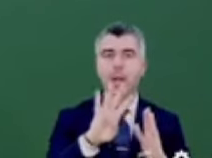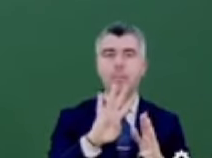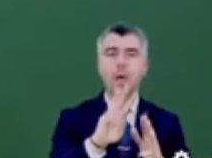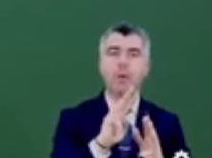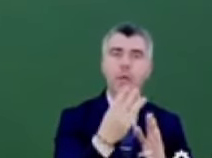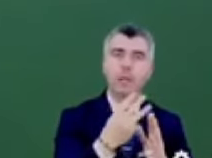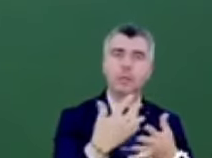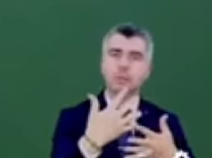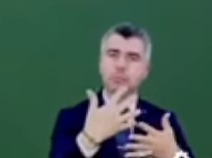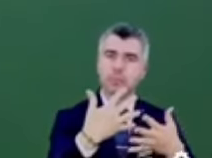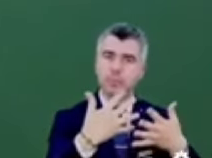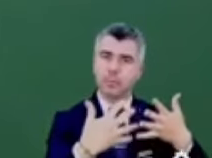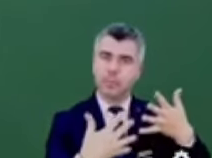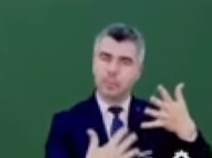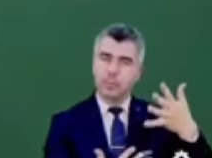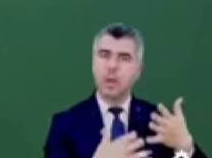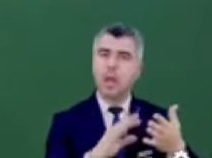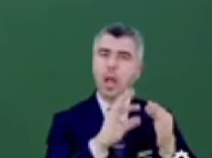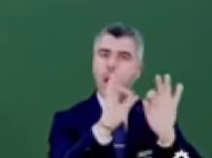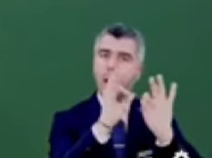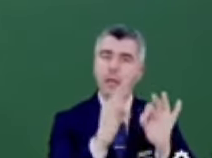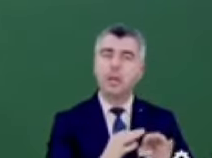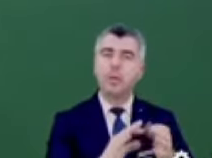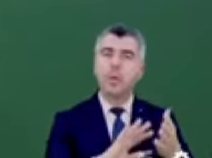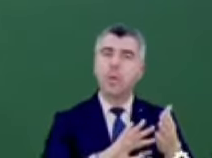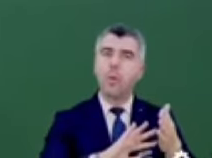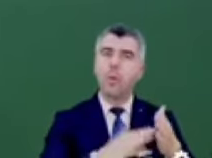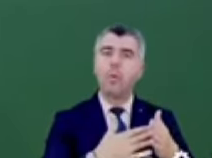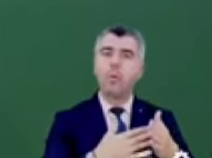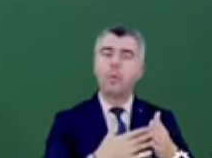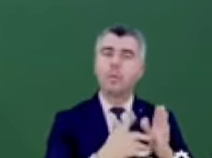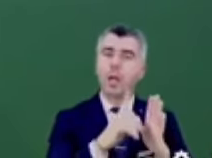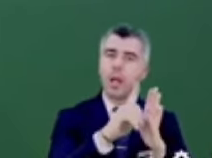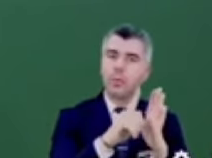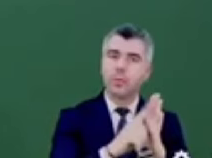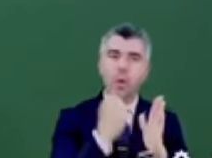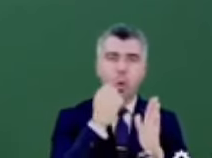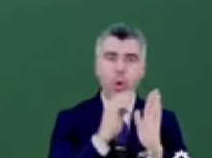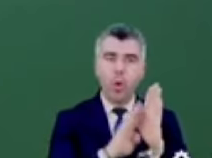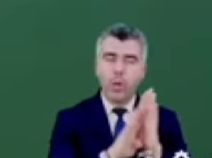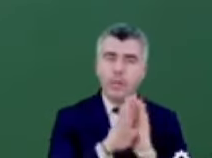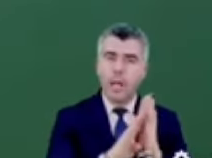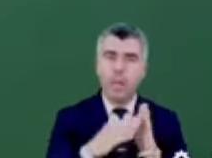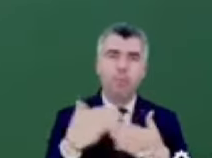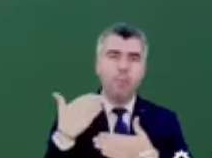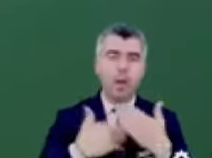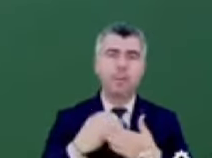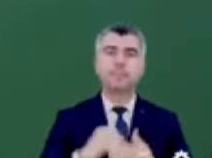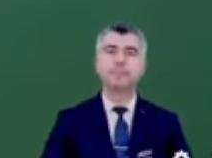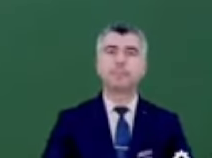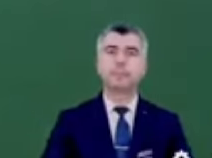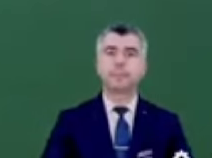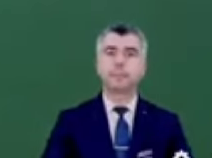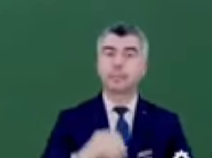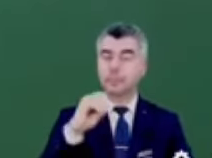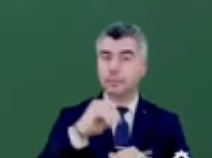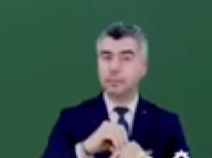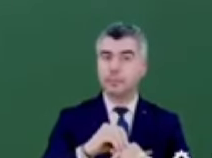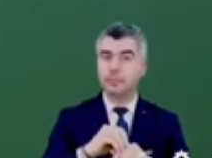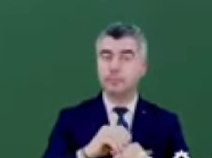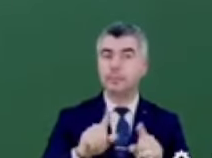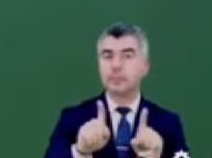من يعني الاشارات ل حقوق الاشخاص في وضعيه اعاقه وايضا في اطار تفعيل